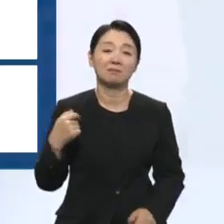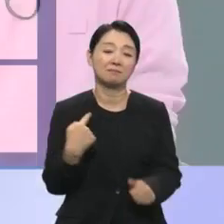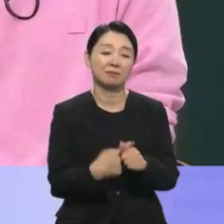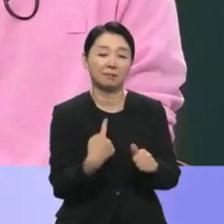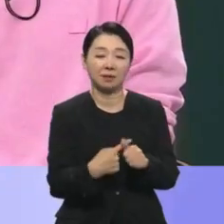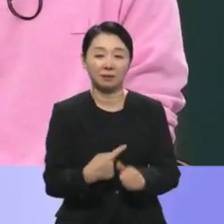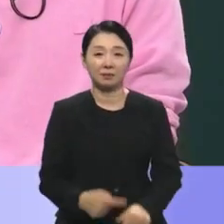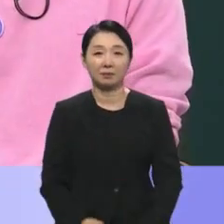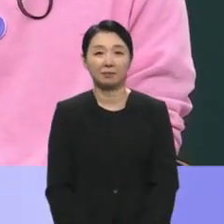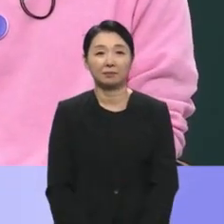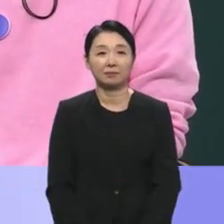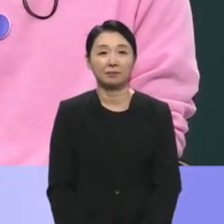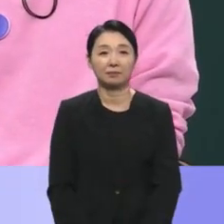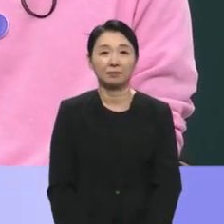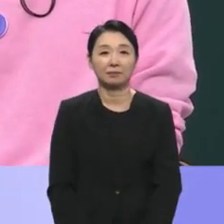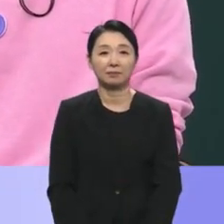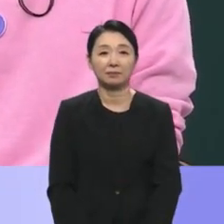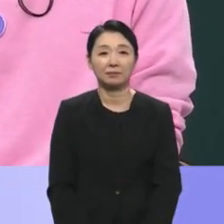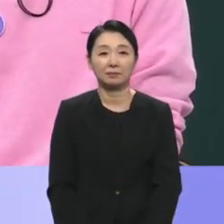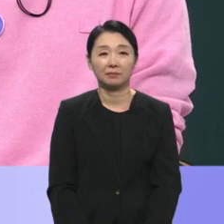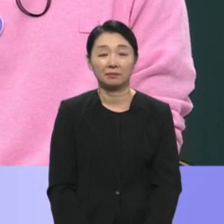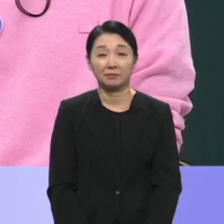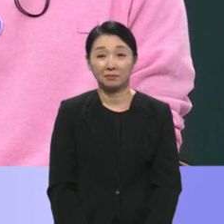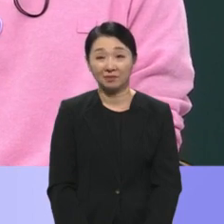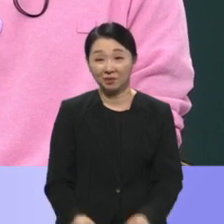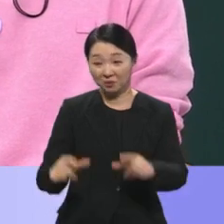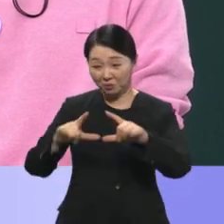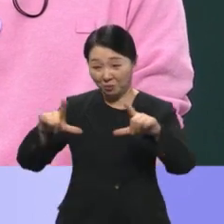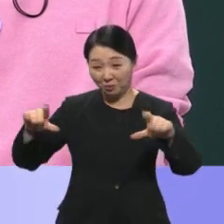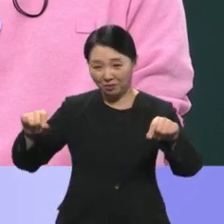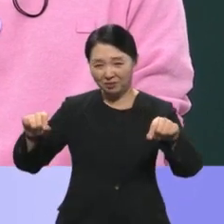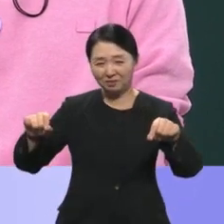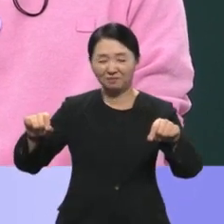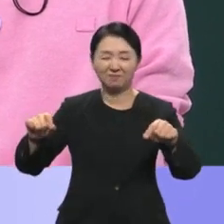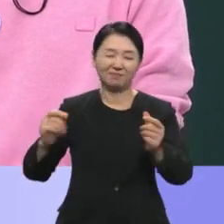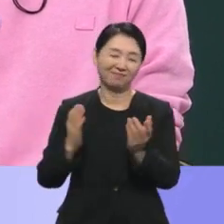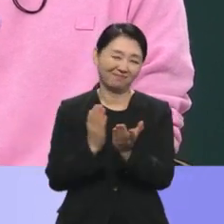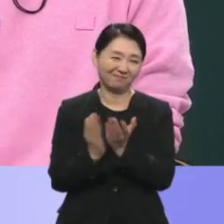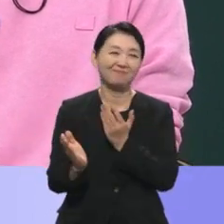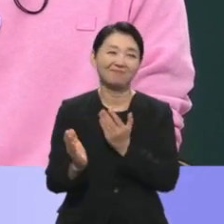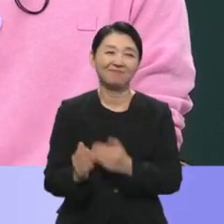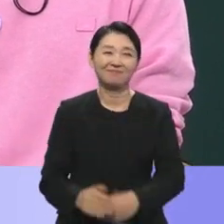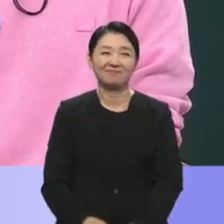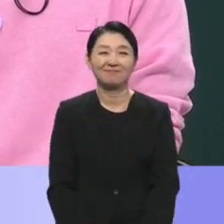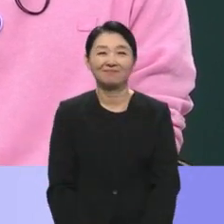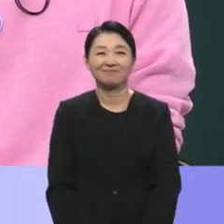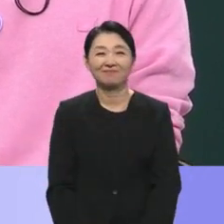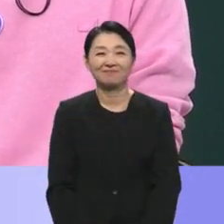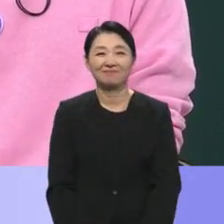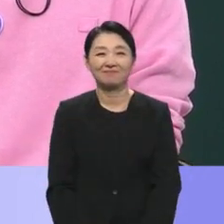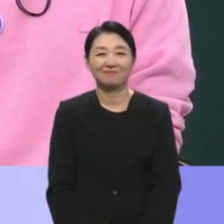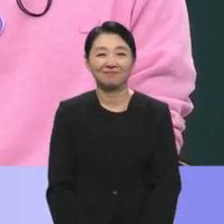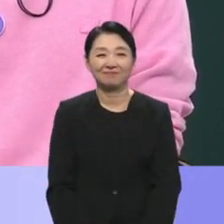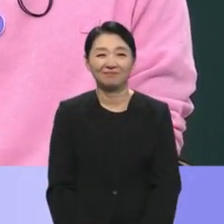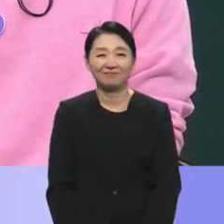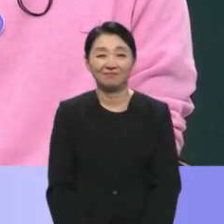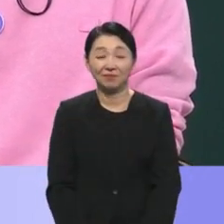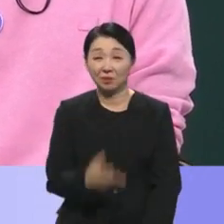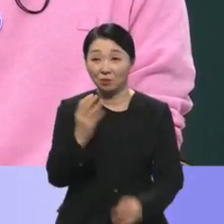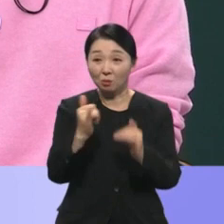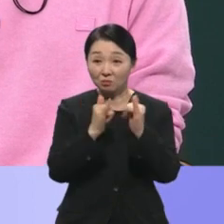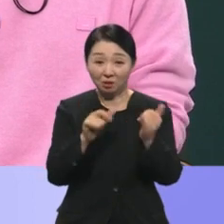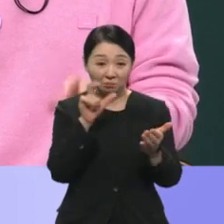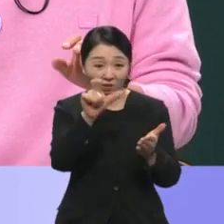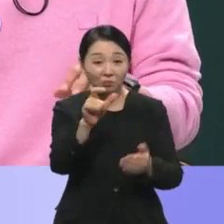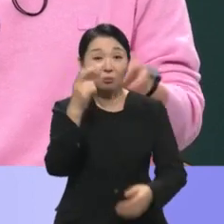비판의 글이었습니다 저런 쪽지는 좀 부적절했던 쪽지로 보여요 거기다 뭐 젊은 사람